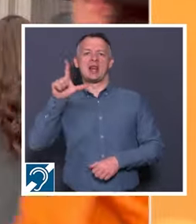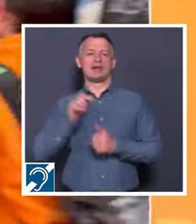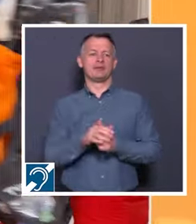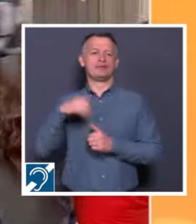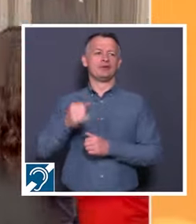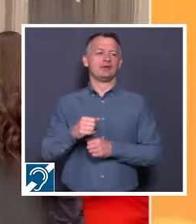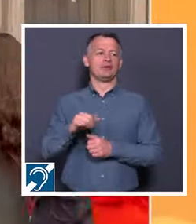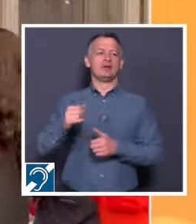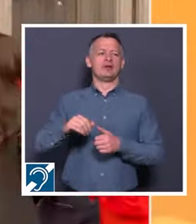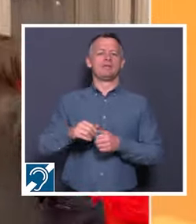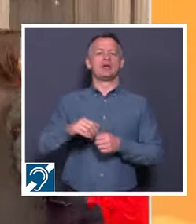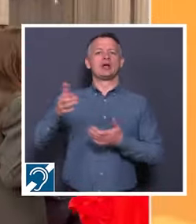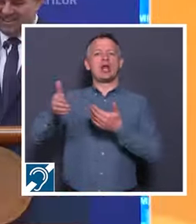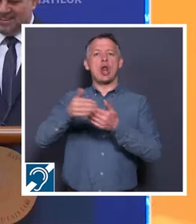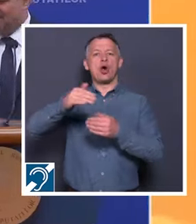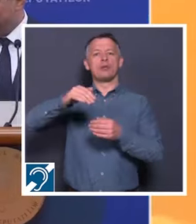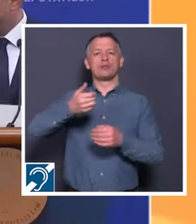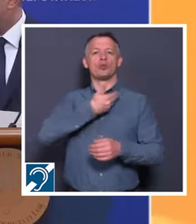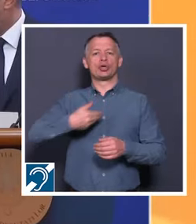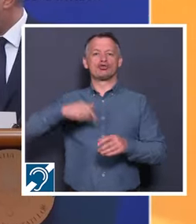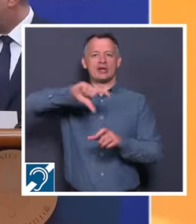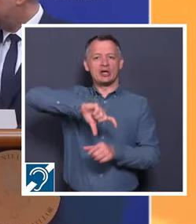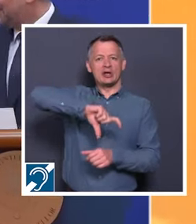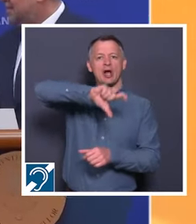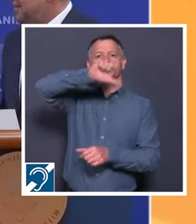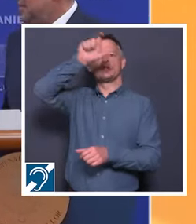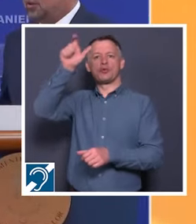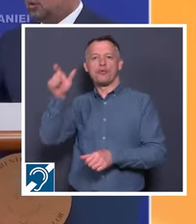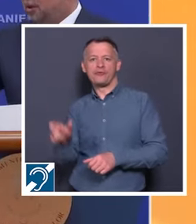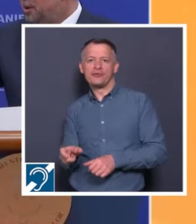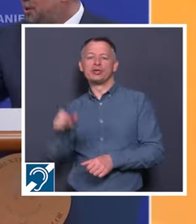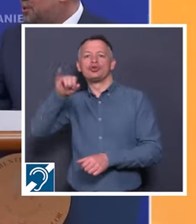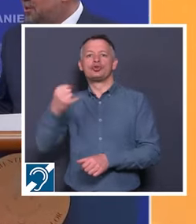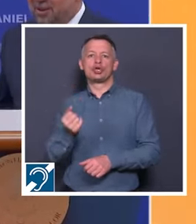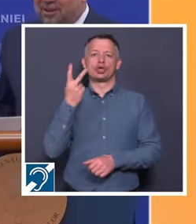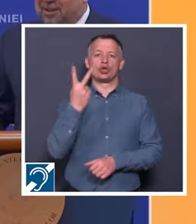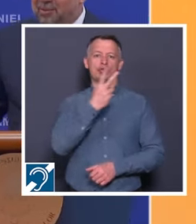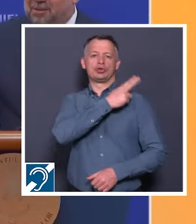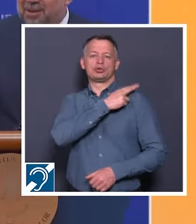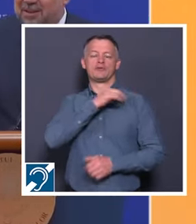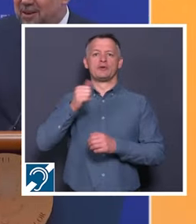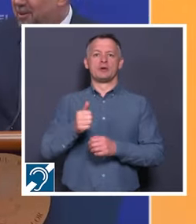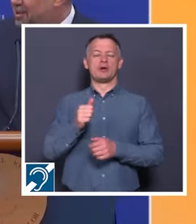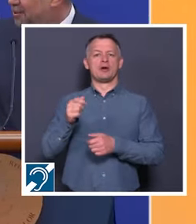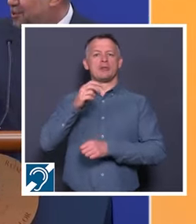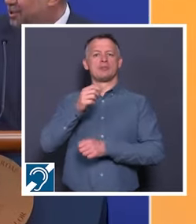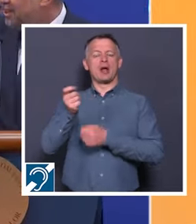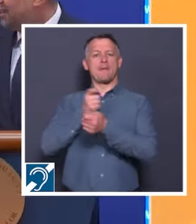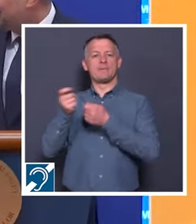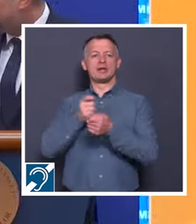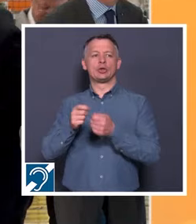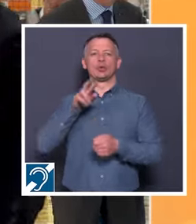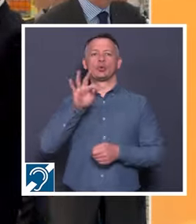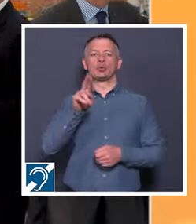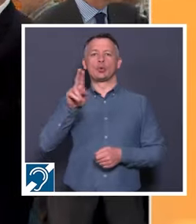din capitală, și avem și doi șefi de campanie, Mihai Tudose, de altfel cel care deschide această